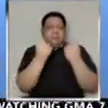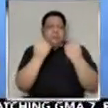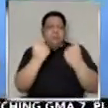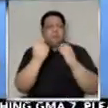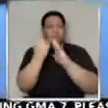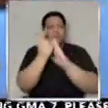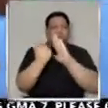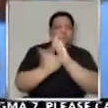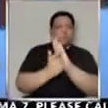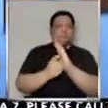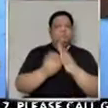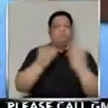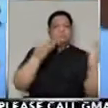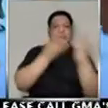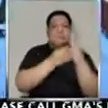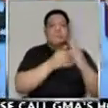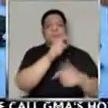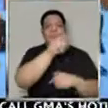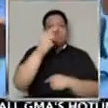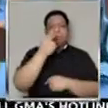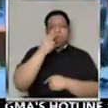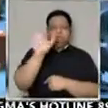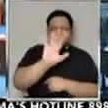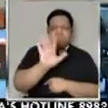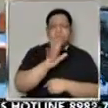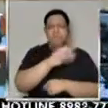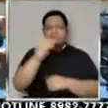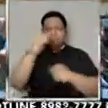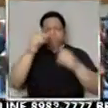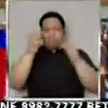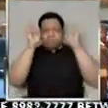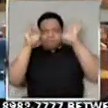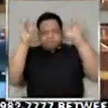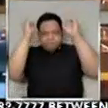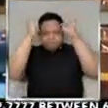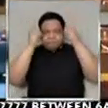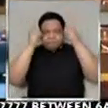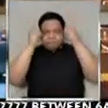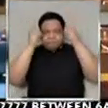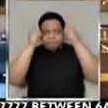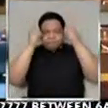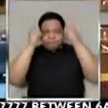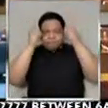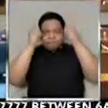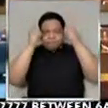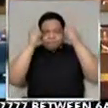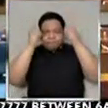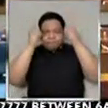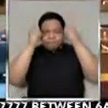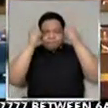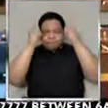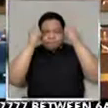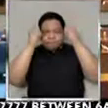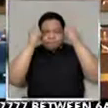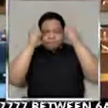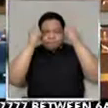sa mga terorista at terorismo dahil hindi sapat ang kasalukuyang Human Security Act.